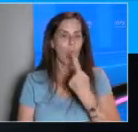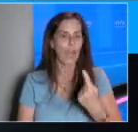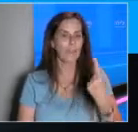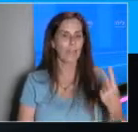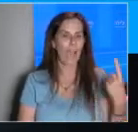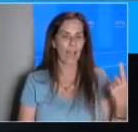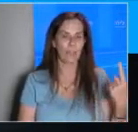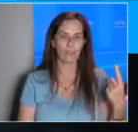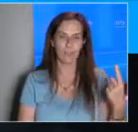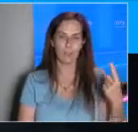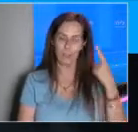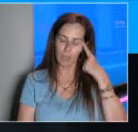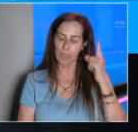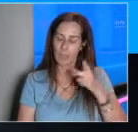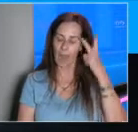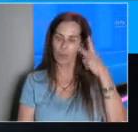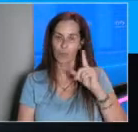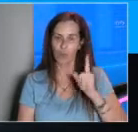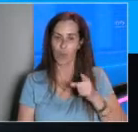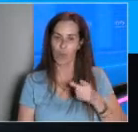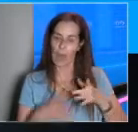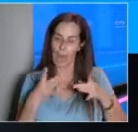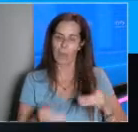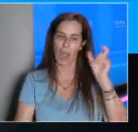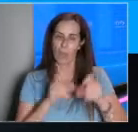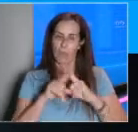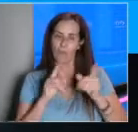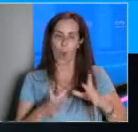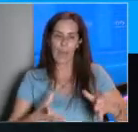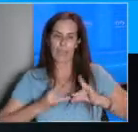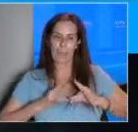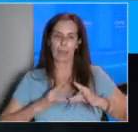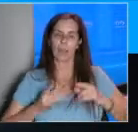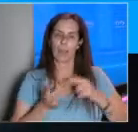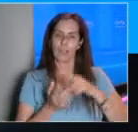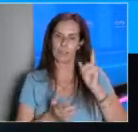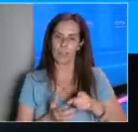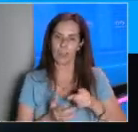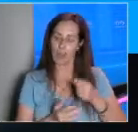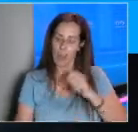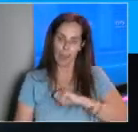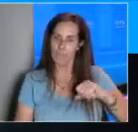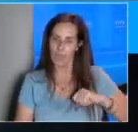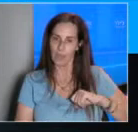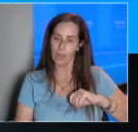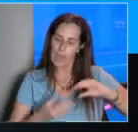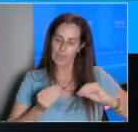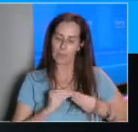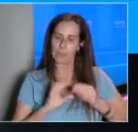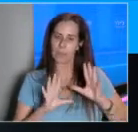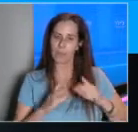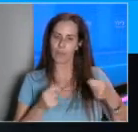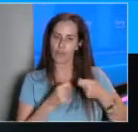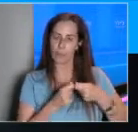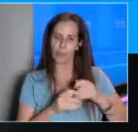ואחת מאיתנו, עידן, צריך להבין שהוא עלול להדביק אחרים ועלול להידבק, ולכן צריך ביוזמתו לצמצם את